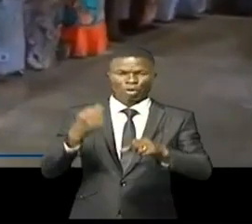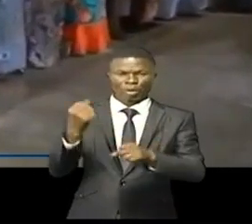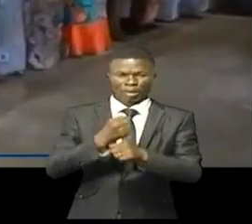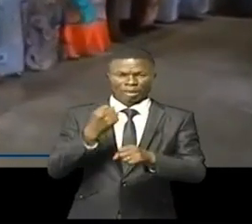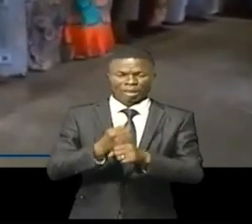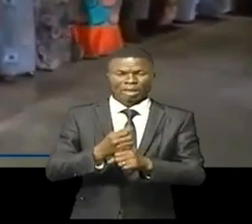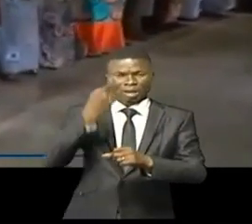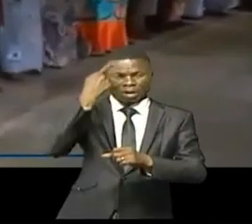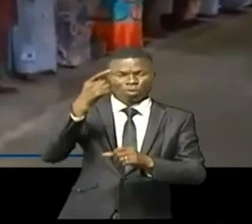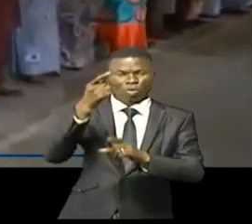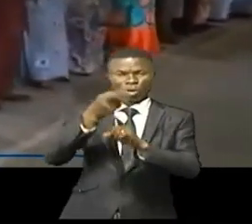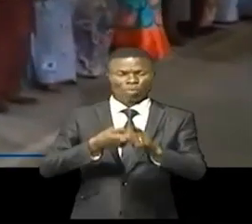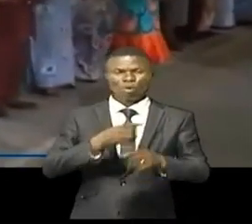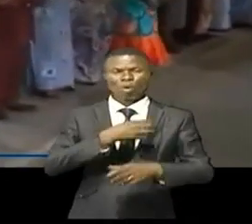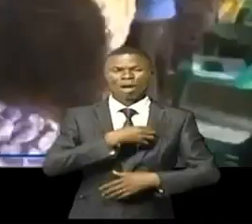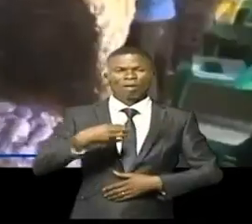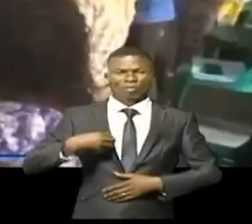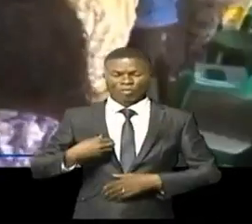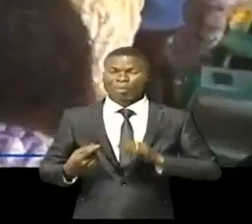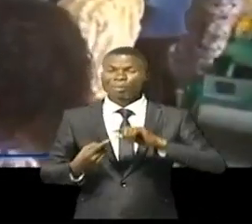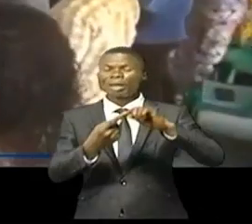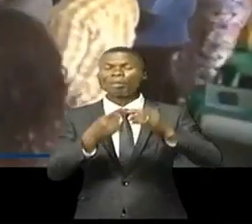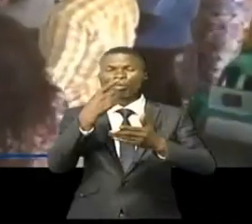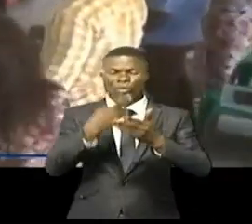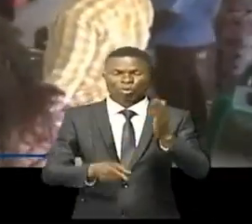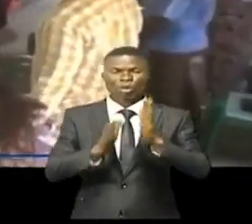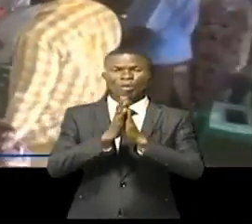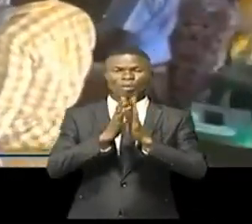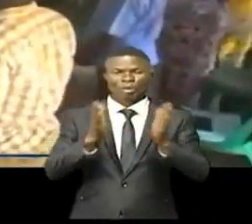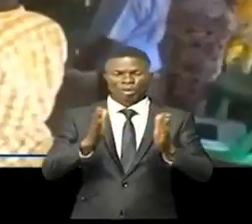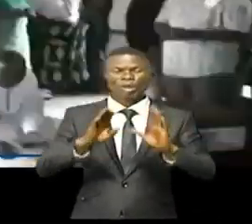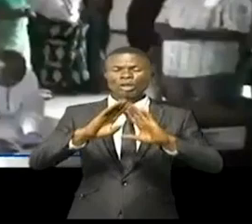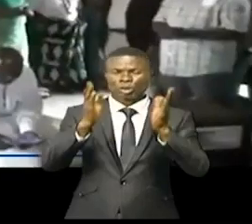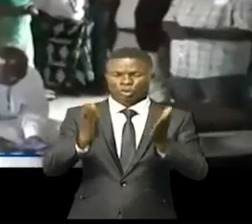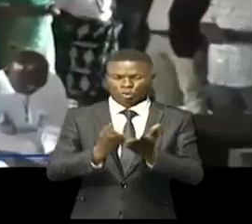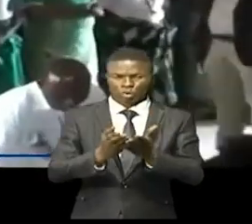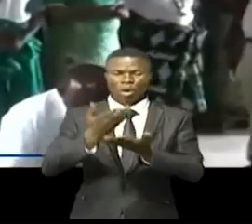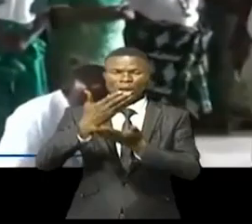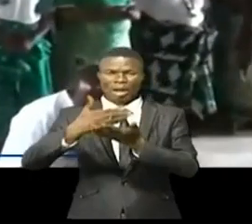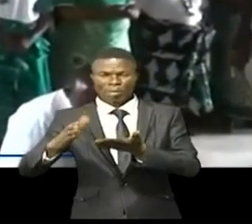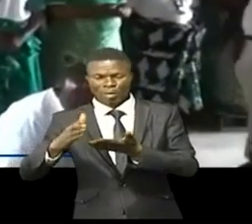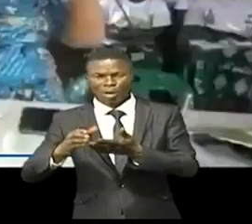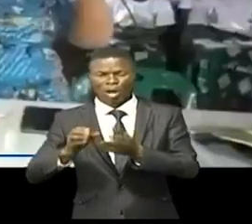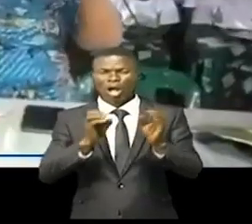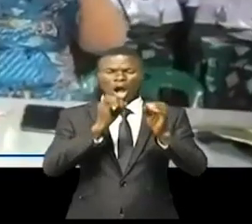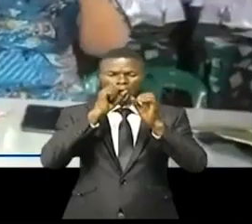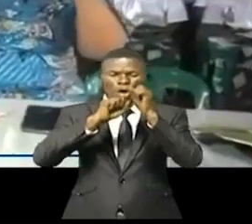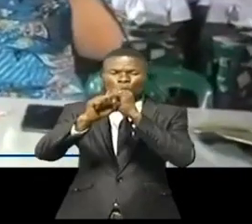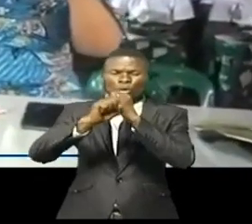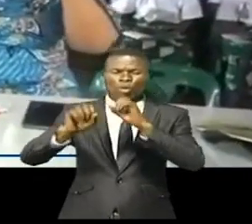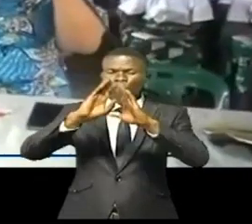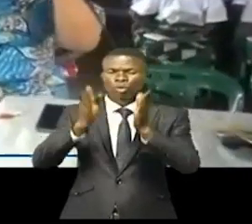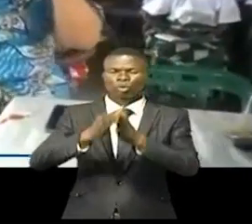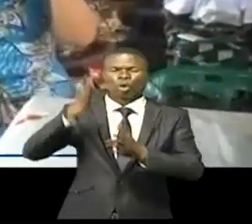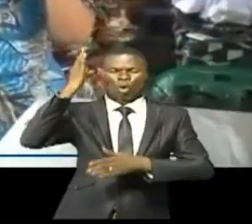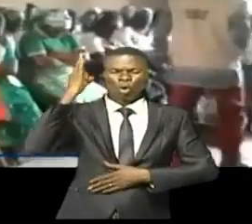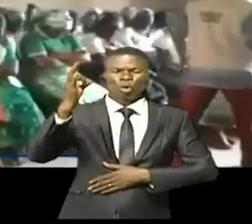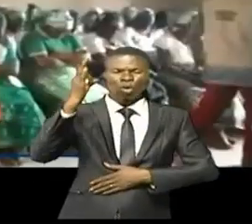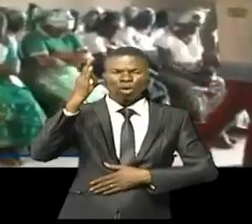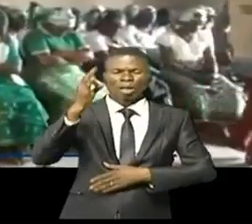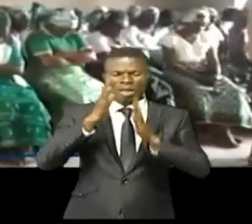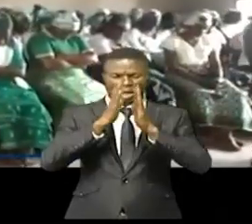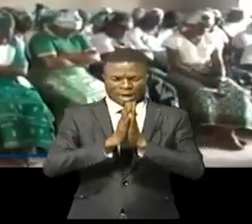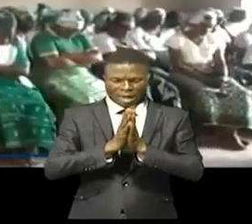liées au mois de la femme. La particularité de ces cultes, c'est que toutes les étapes de la modération en passant par la prédication et les